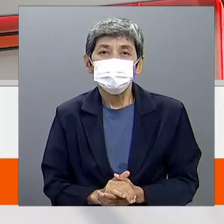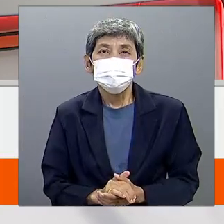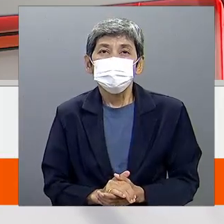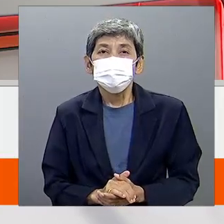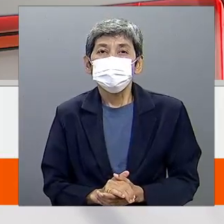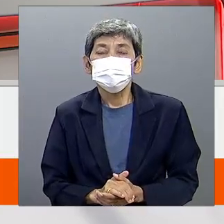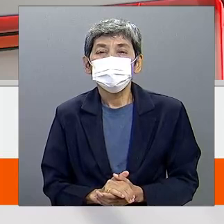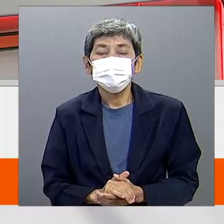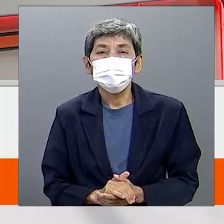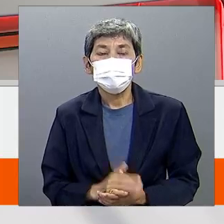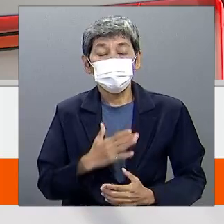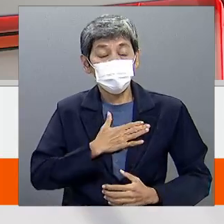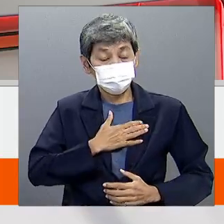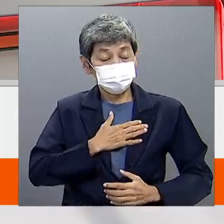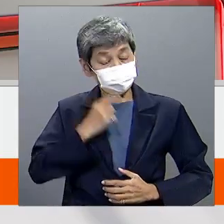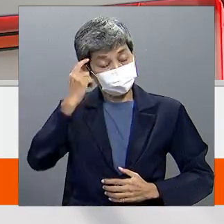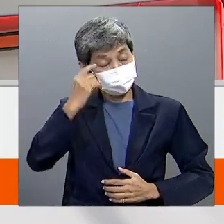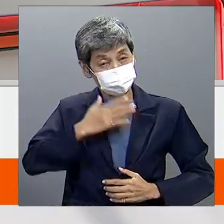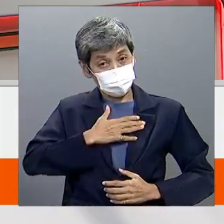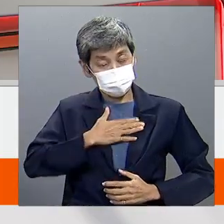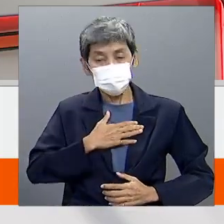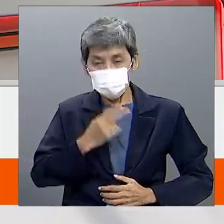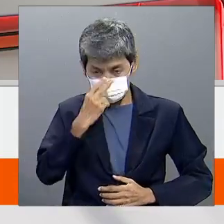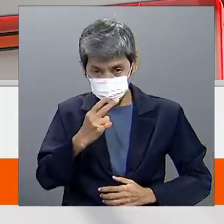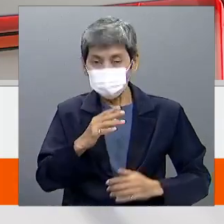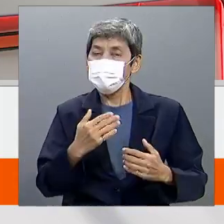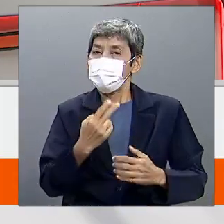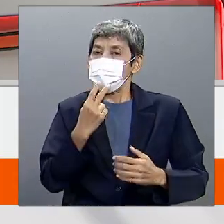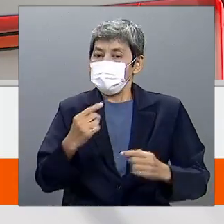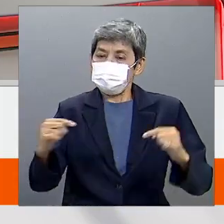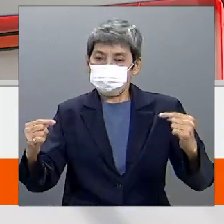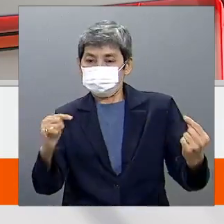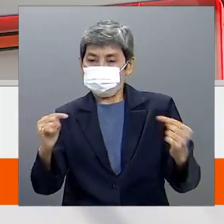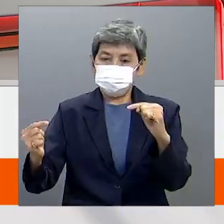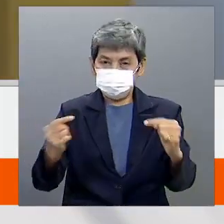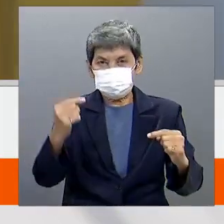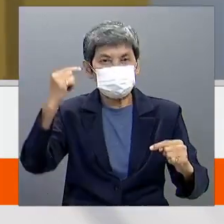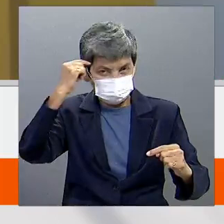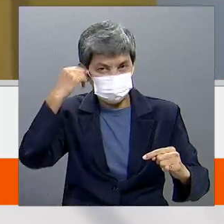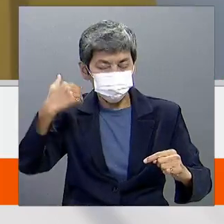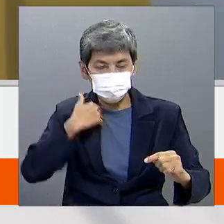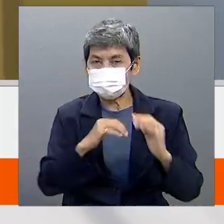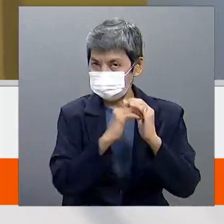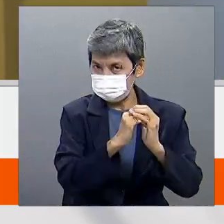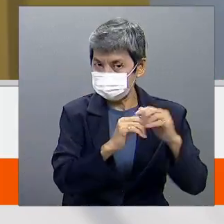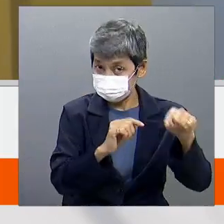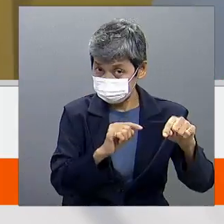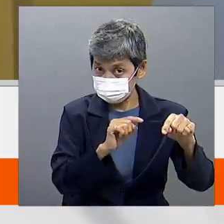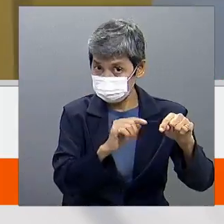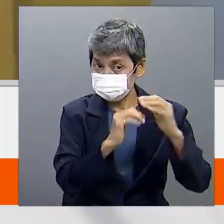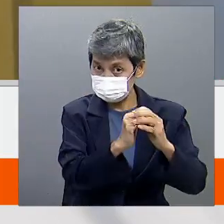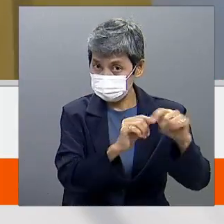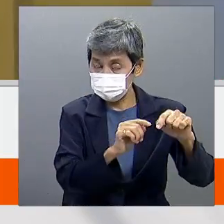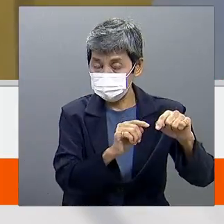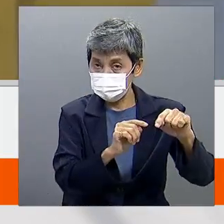ผมคิดว่าเราจะเห็นการตอบโต้ที่ค่อนข้างรุนแรงนะครับจากจีนแล้วก็จะดำเนิน